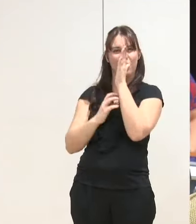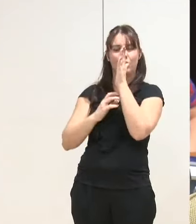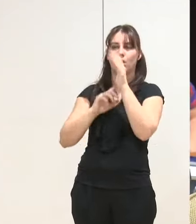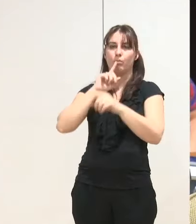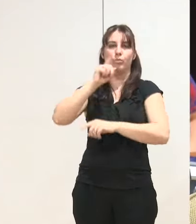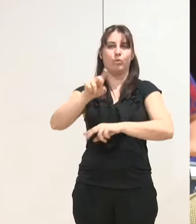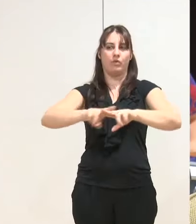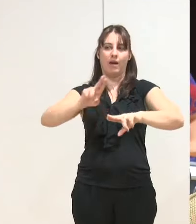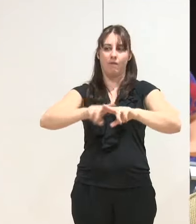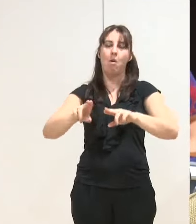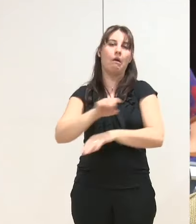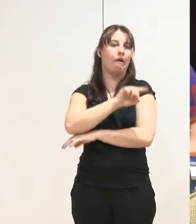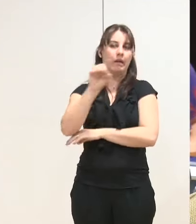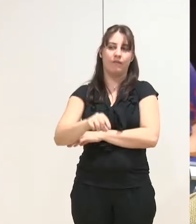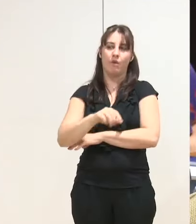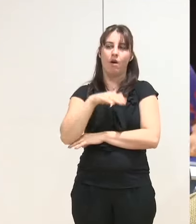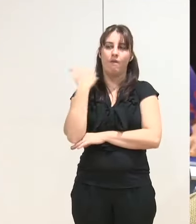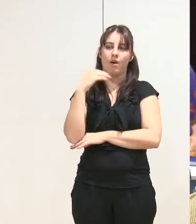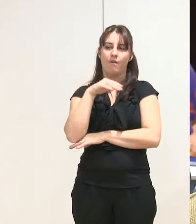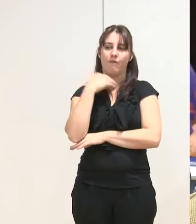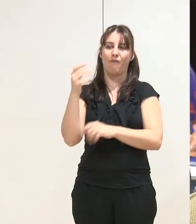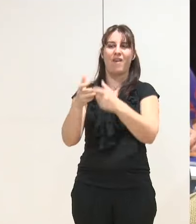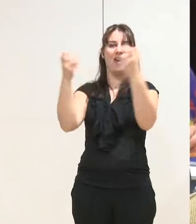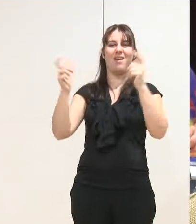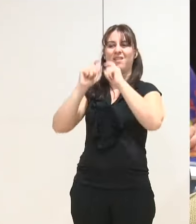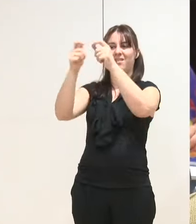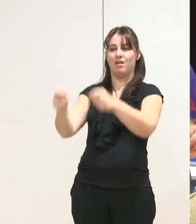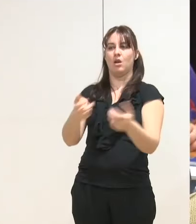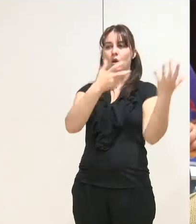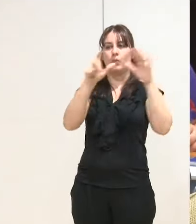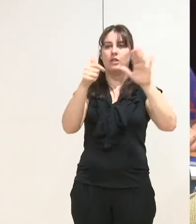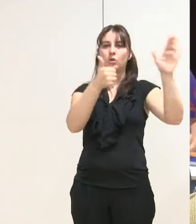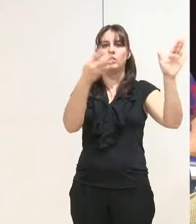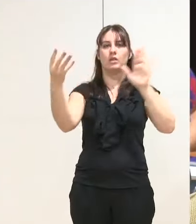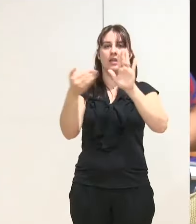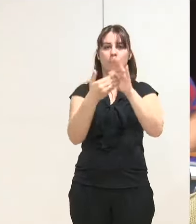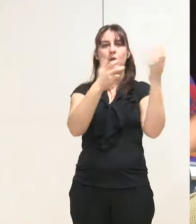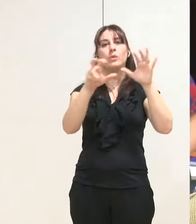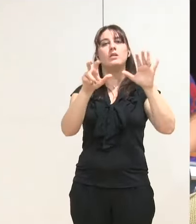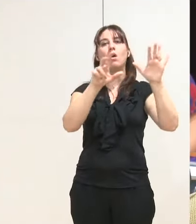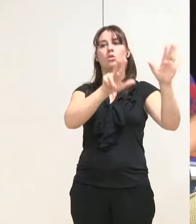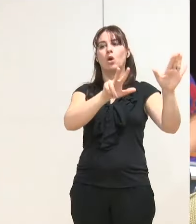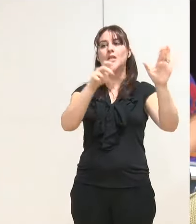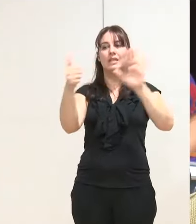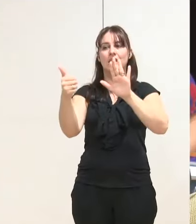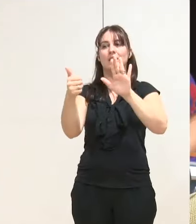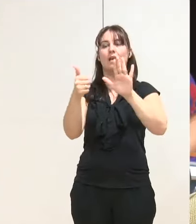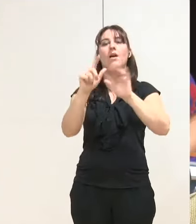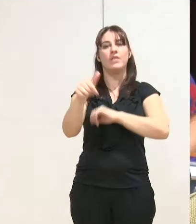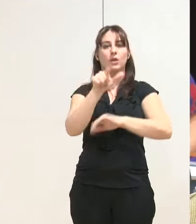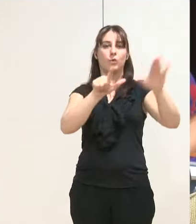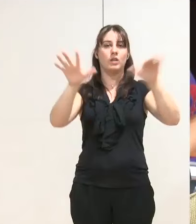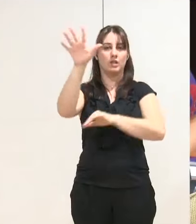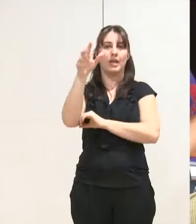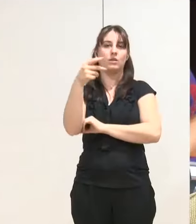il convient de rendre le forfait du maître d'œuvre définitive pour un montant de 964736 et € et 75